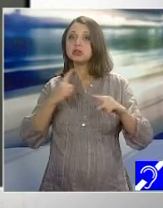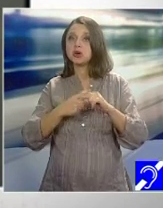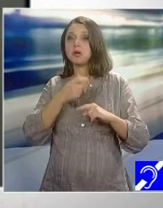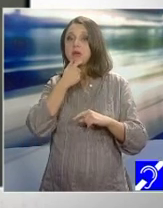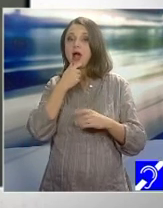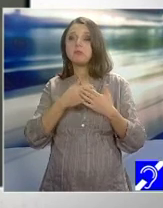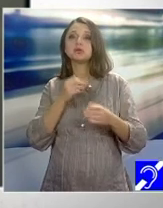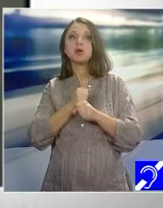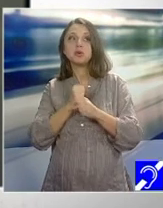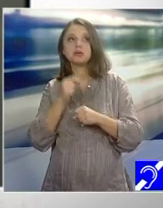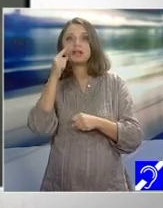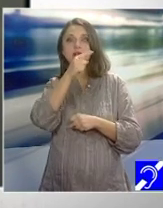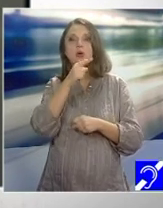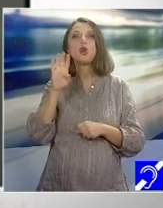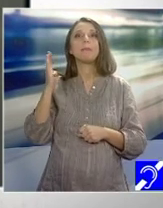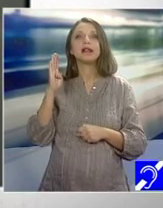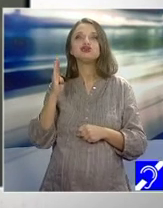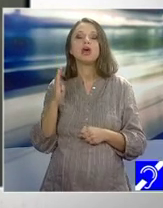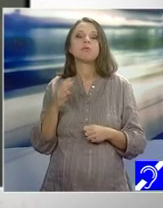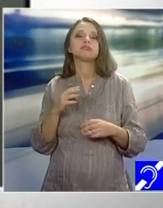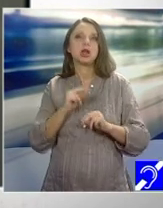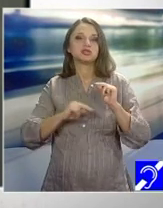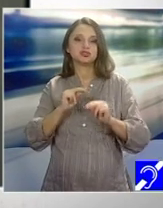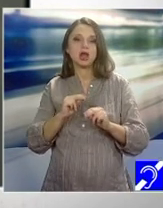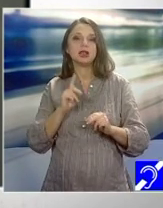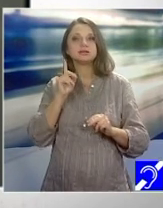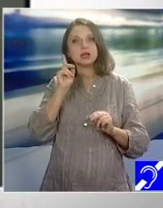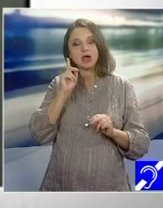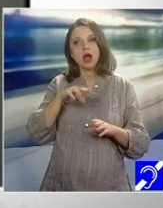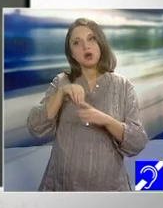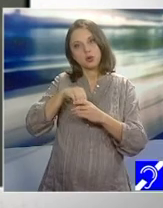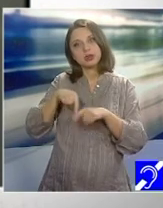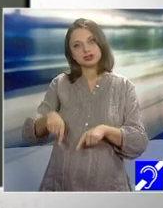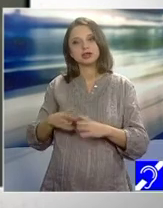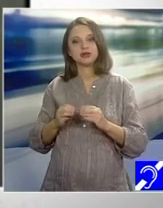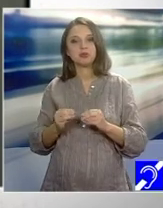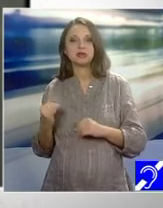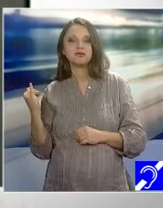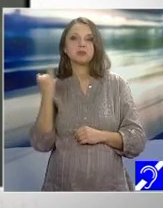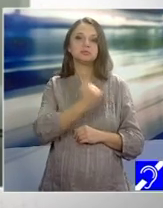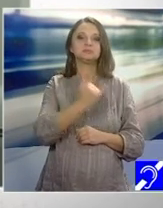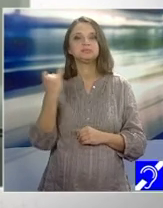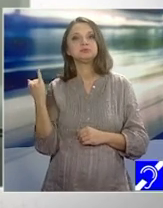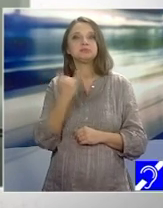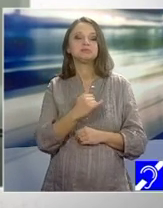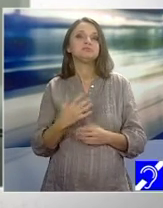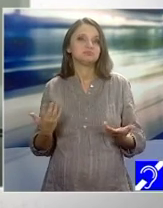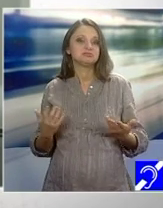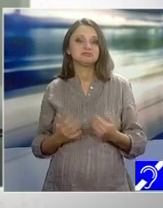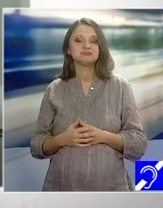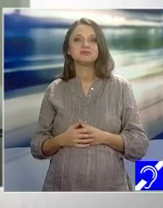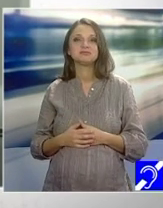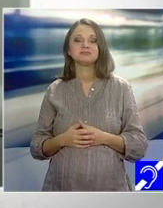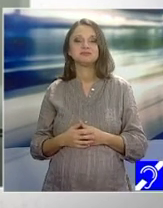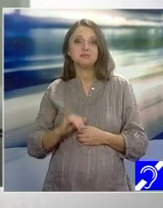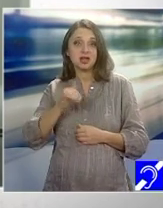că lucrează într-un ONG în Belgia, dar de fapt familia este aici în România. Și atunci este ca un fel de navetă între